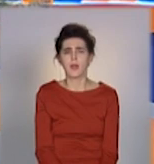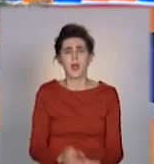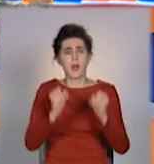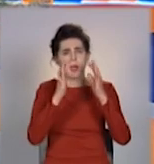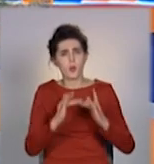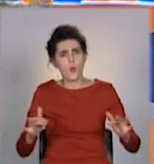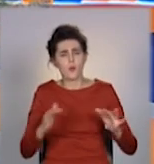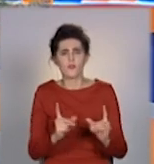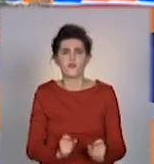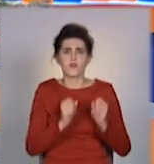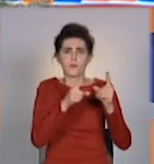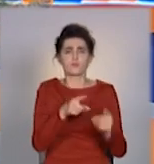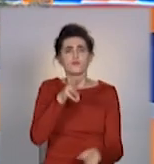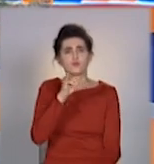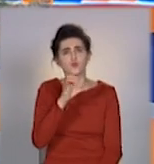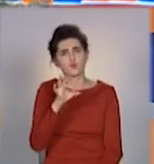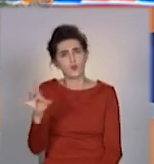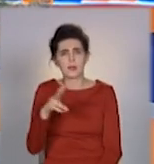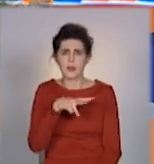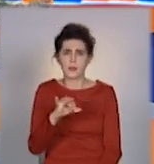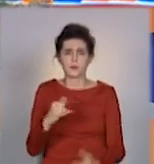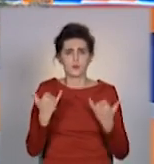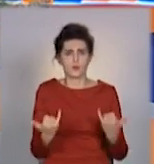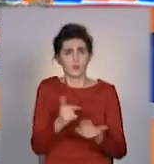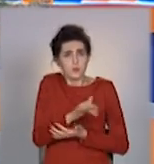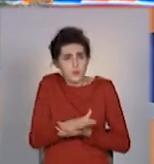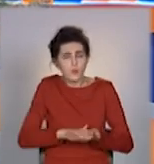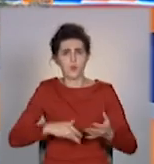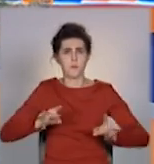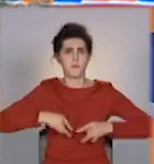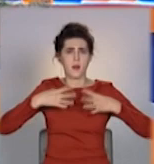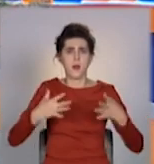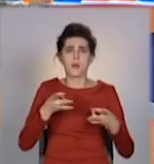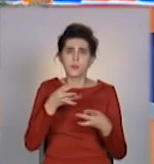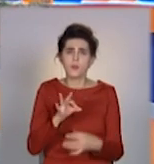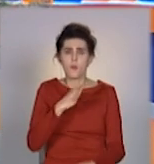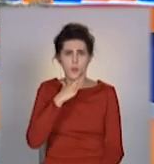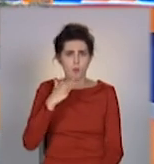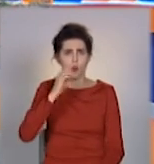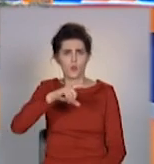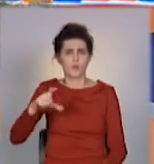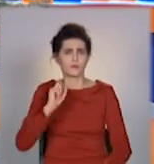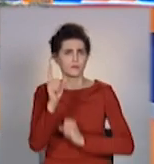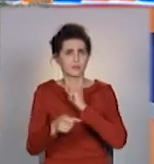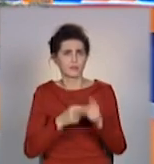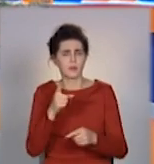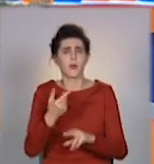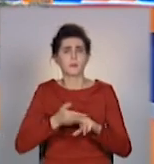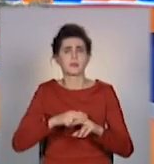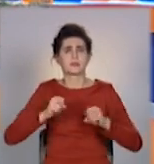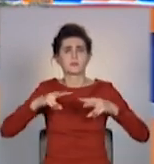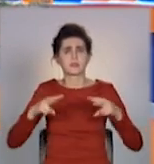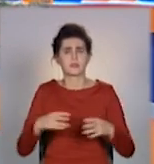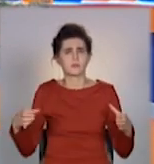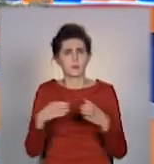Ялинку на смітник. Хоча свята ще тривають, жителі Донбасу вже позбуваються новорічних дерев. Комунальники збирають